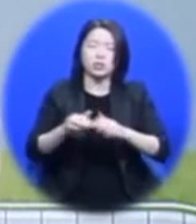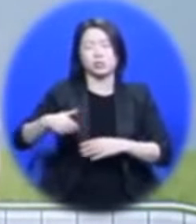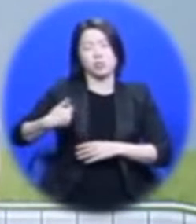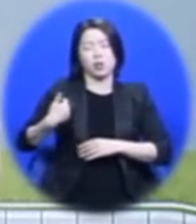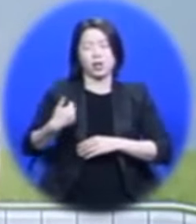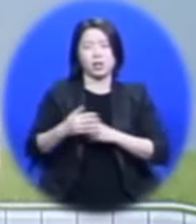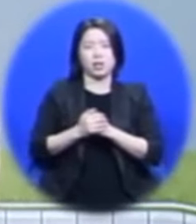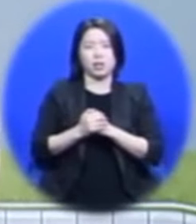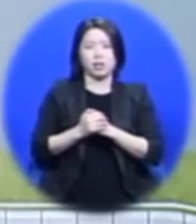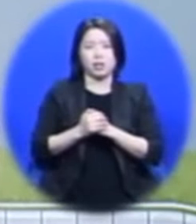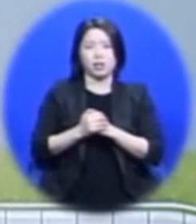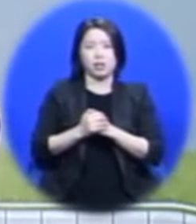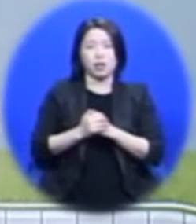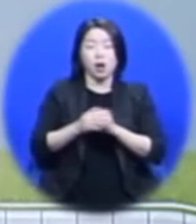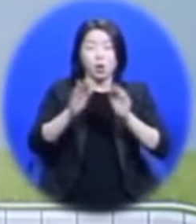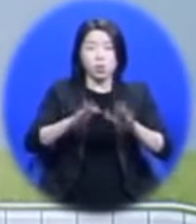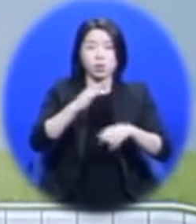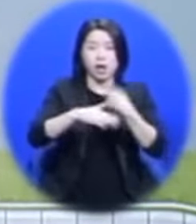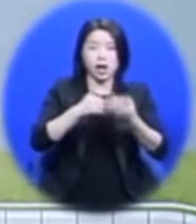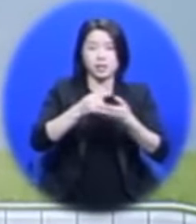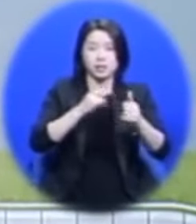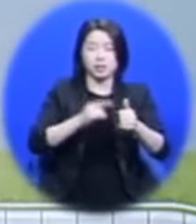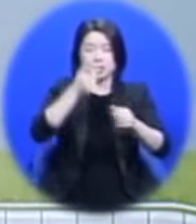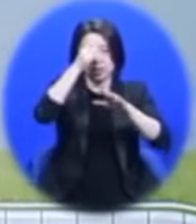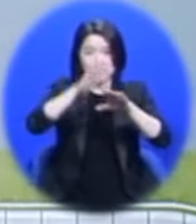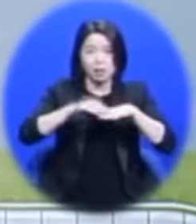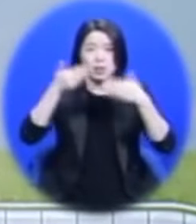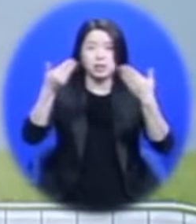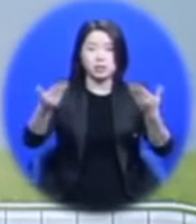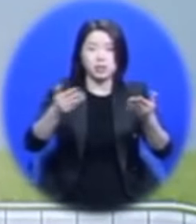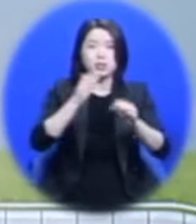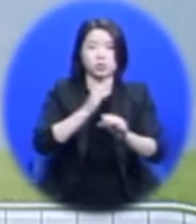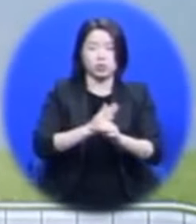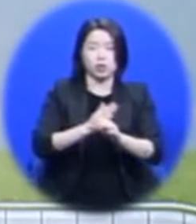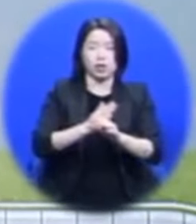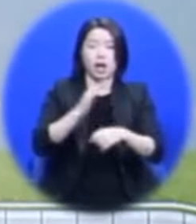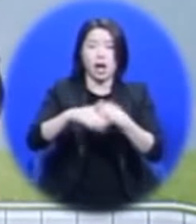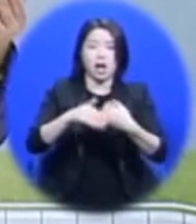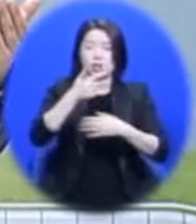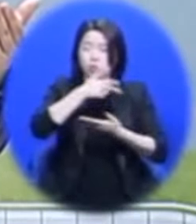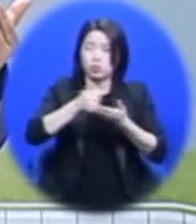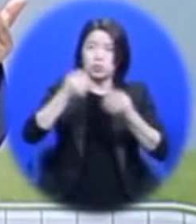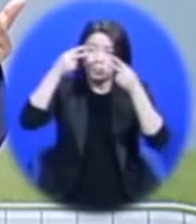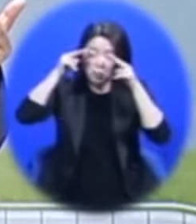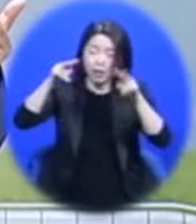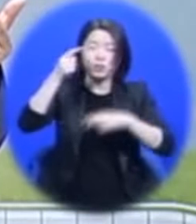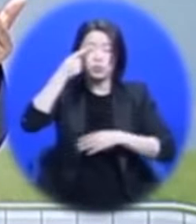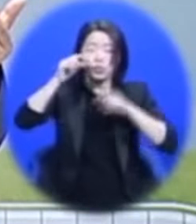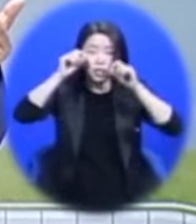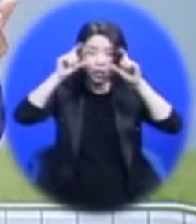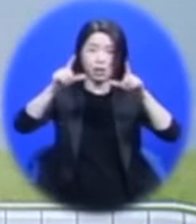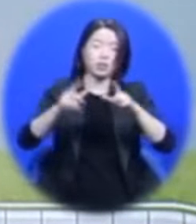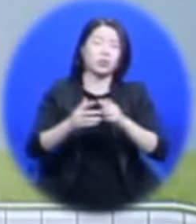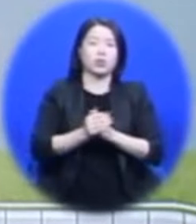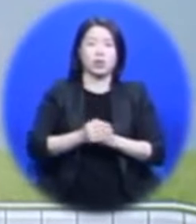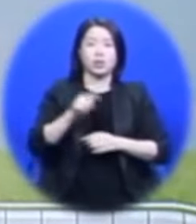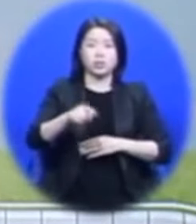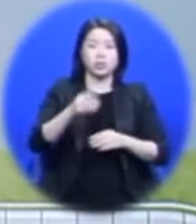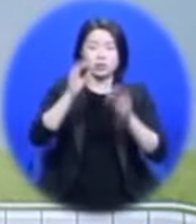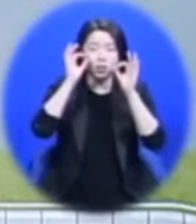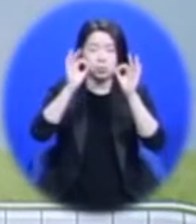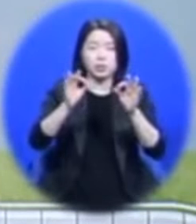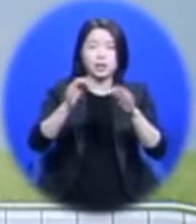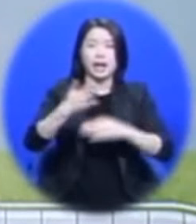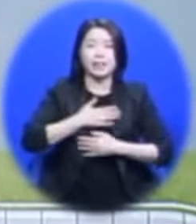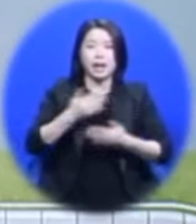것입니다. 오늘 하나님께 예배하는 중에 주님을 바라보는 눈이 열리고 그러다 보니